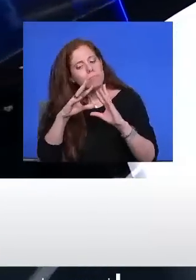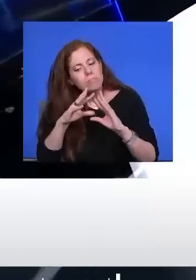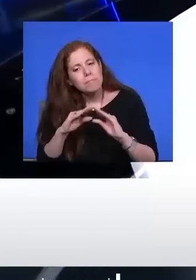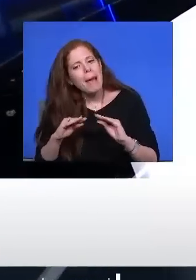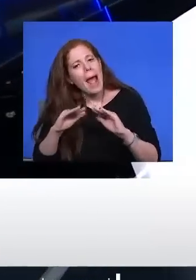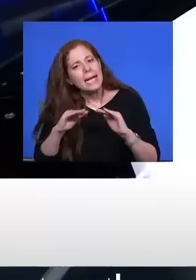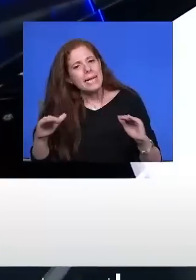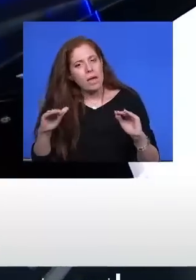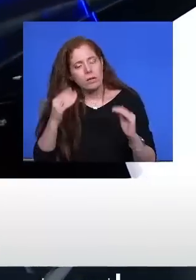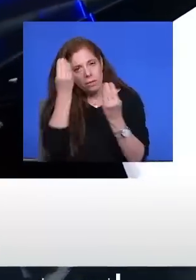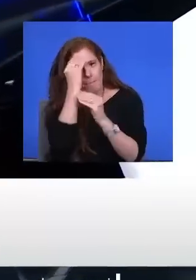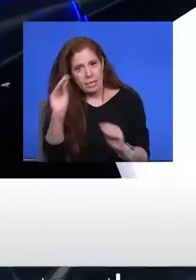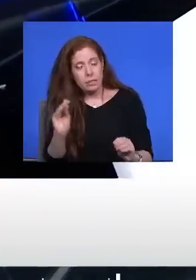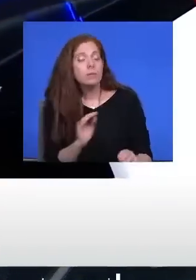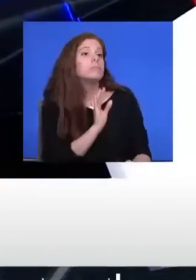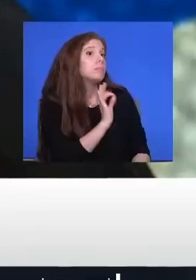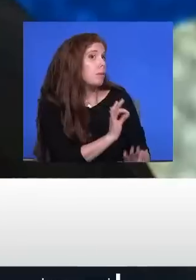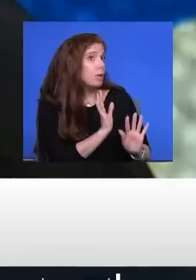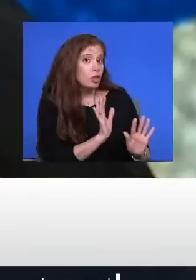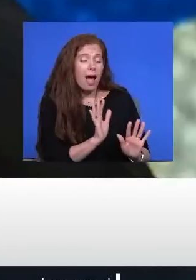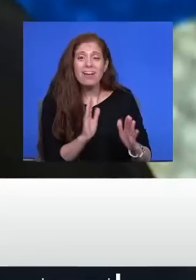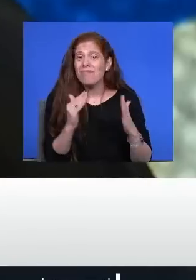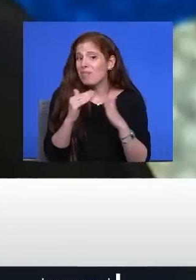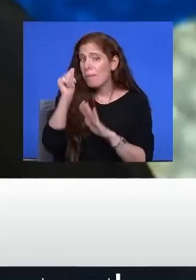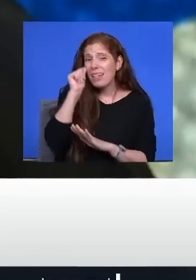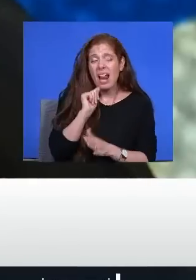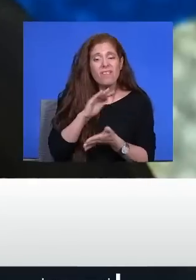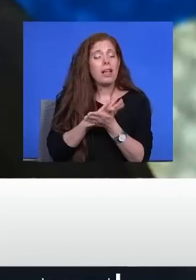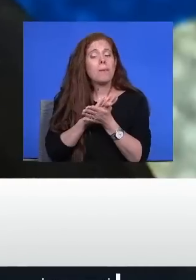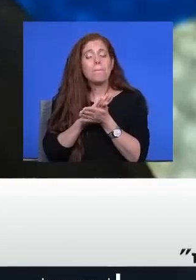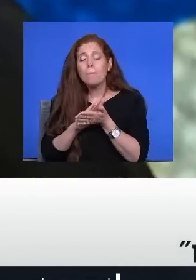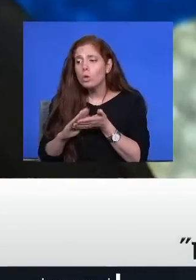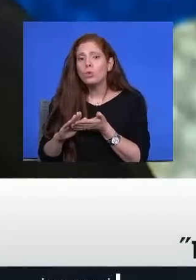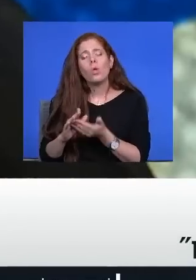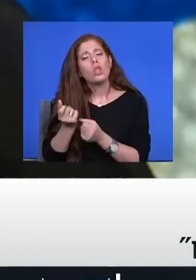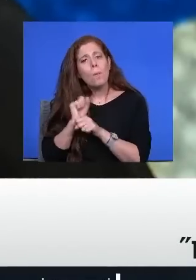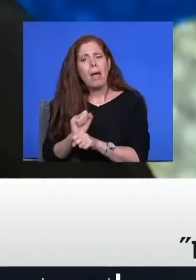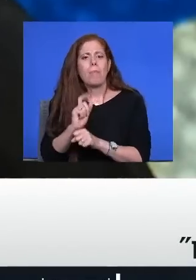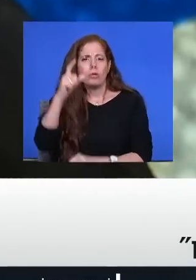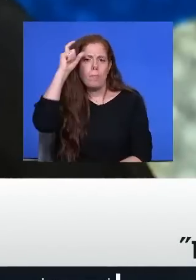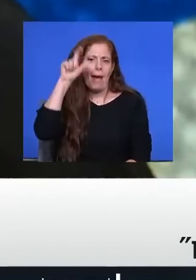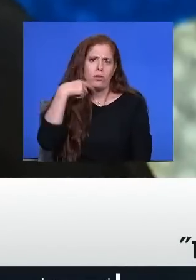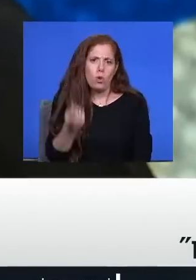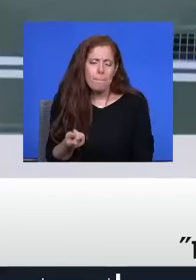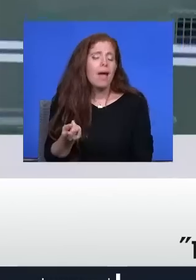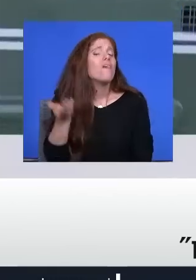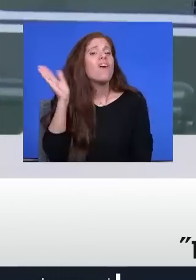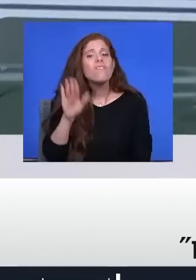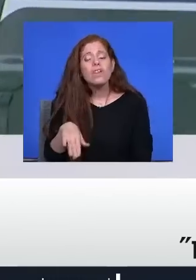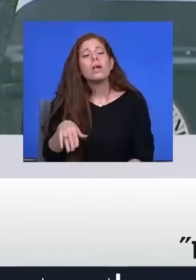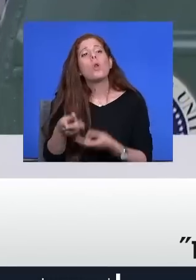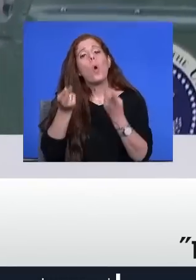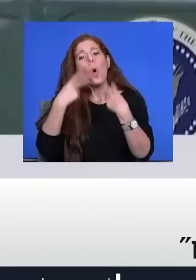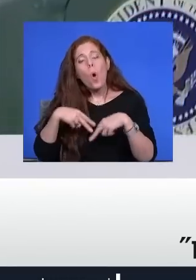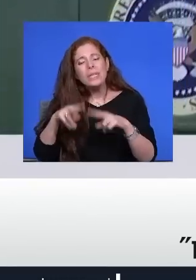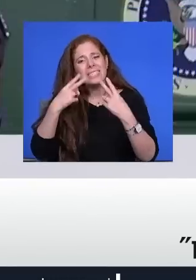לאחור מהדברים. ממש כך, הבית הלבן פשוט לא נסוג מדבריו של הנשיא האמריקני ג'ו ביידן, ואפילו חוזר על